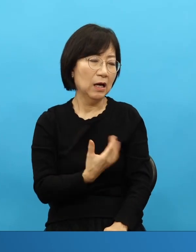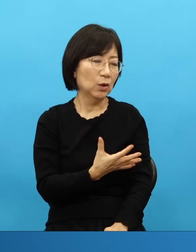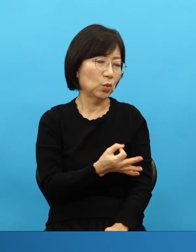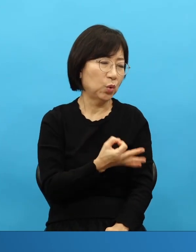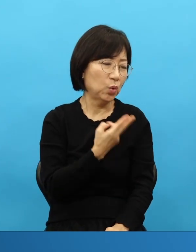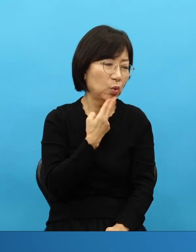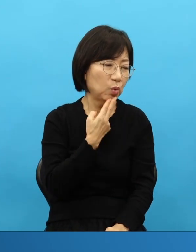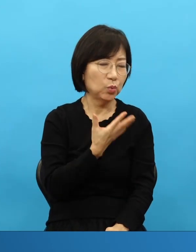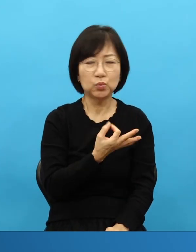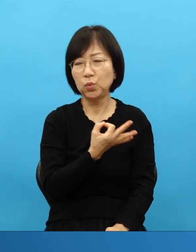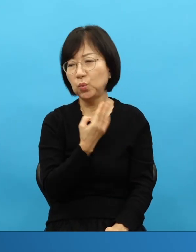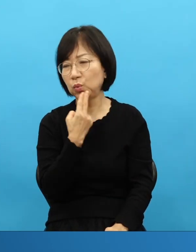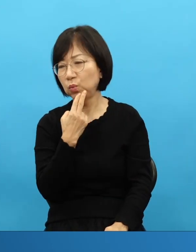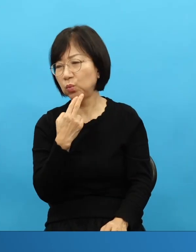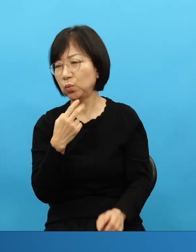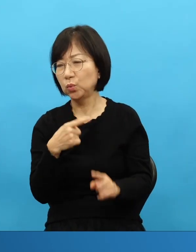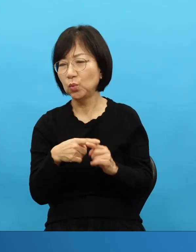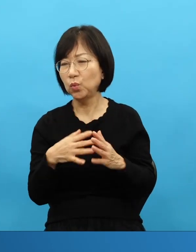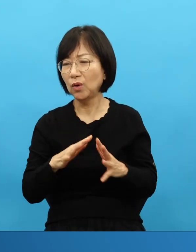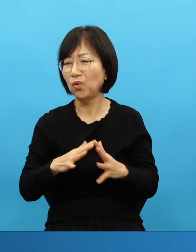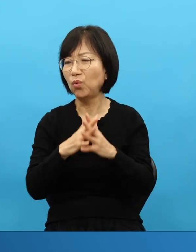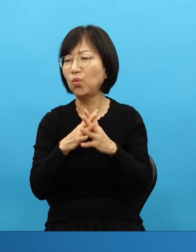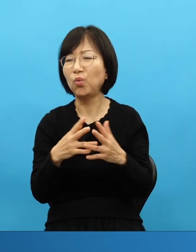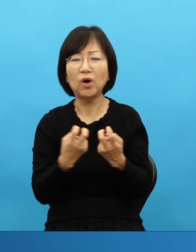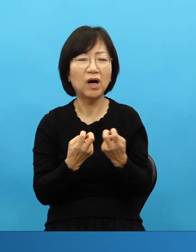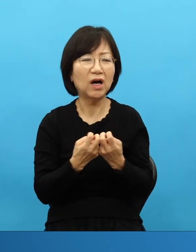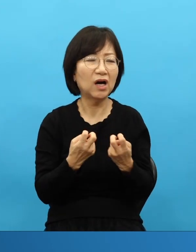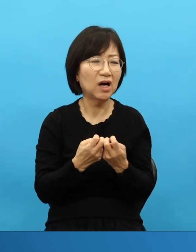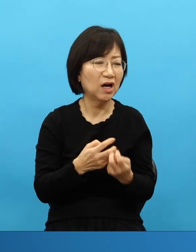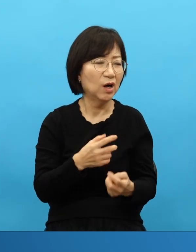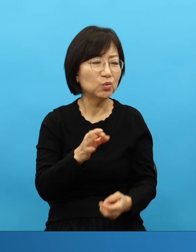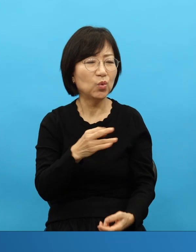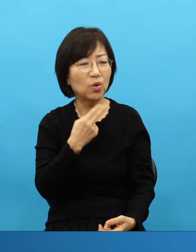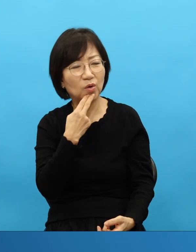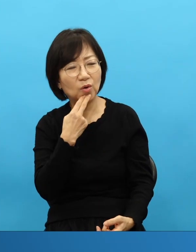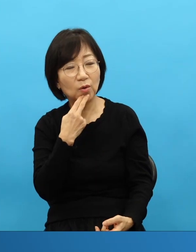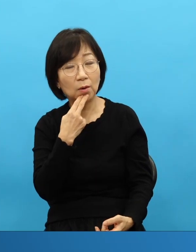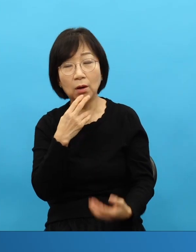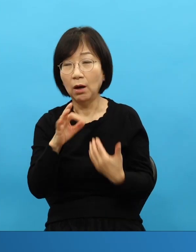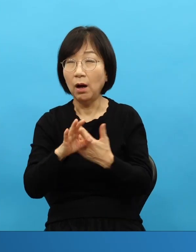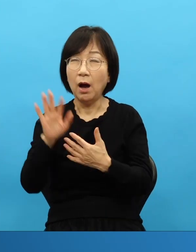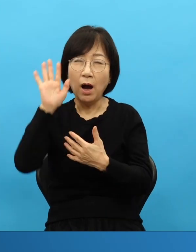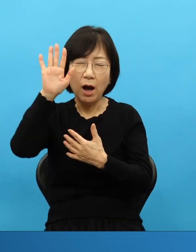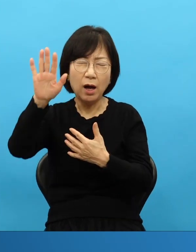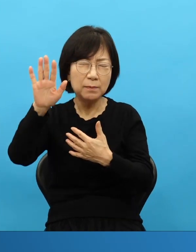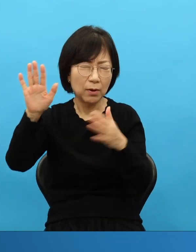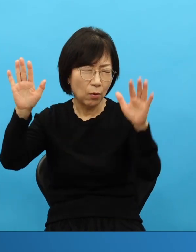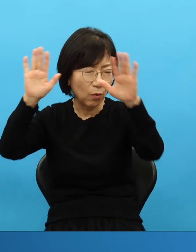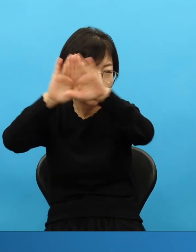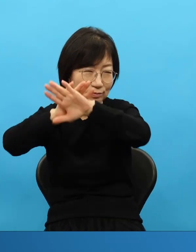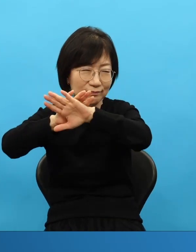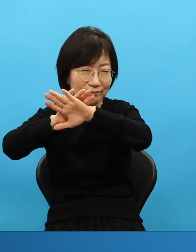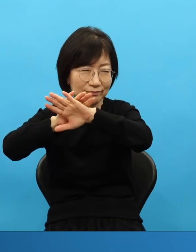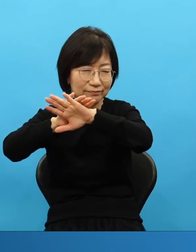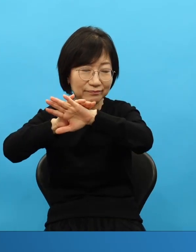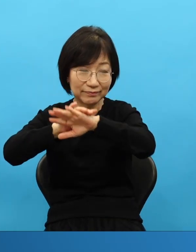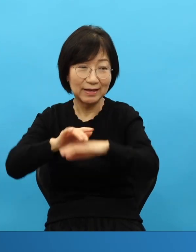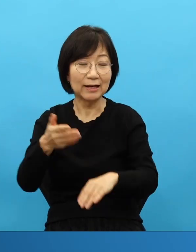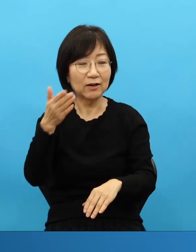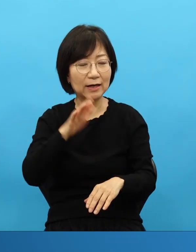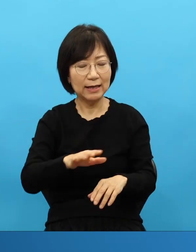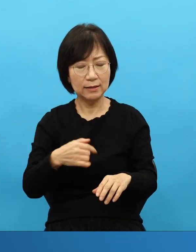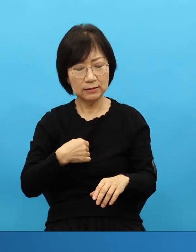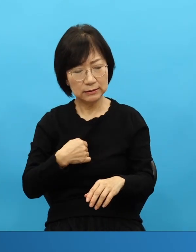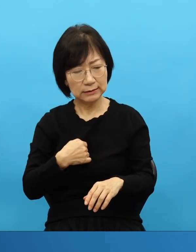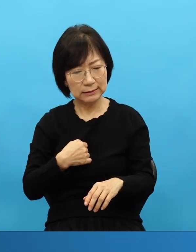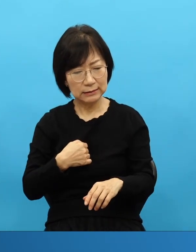I don't have any money. How can I give an offering? Then the future looks bleak and you can't see anything. 하나님이 이때를 위해 나를 부르신 거 아니냐? And perhaps God has called me